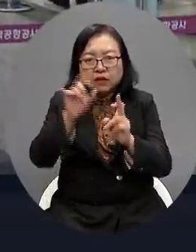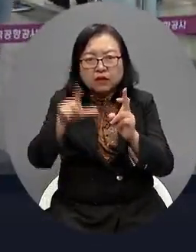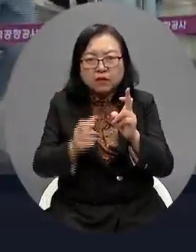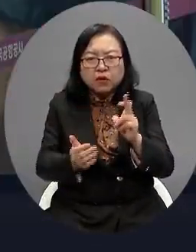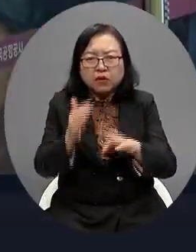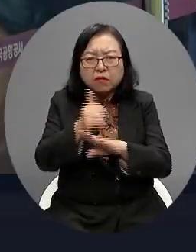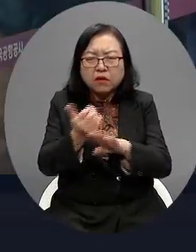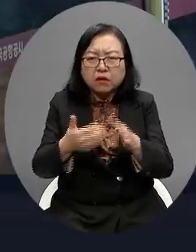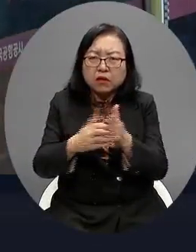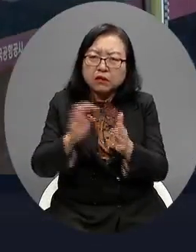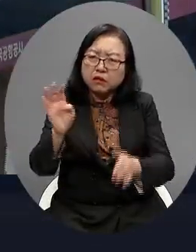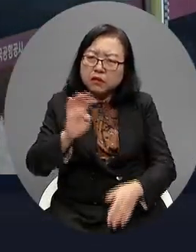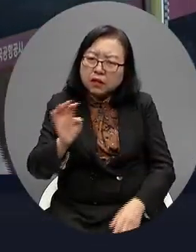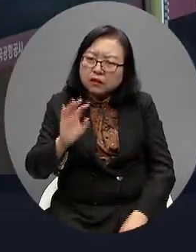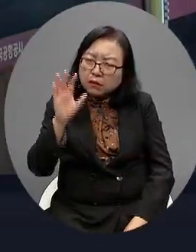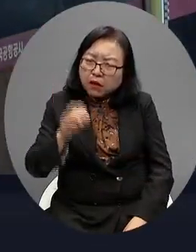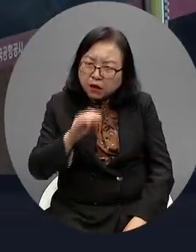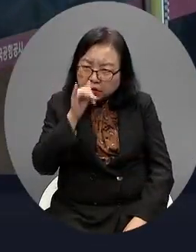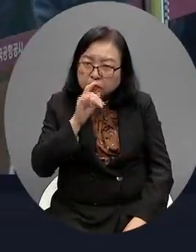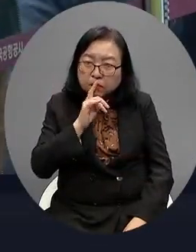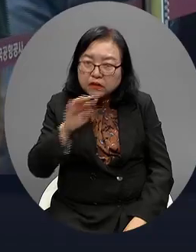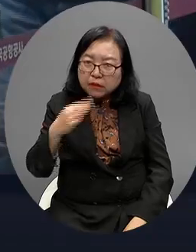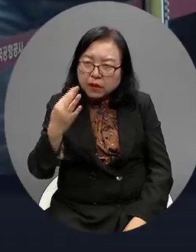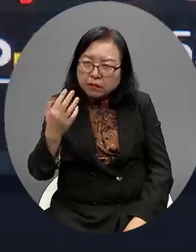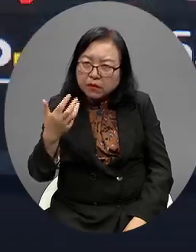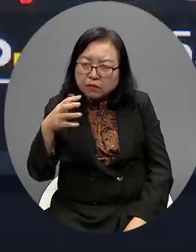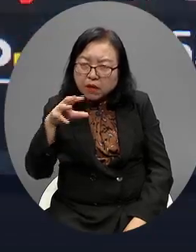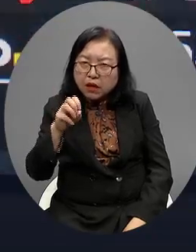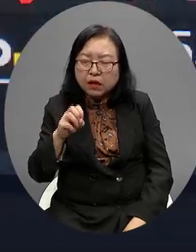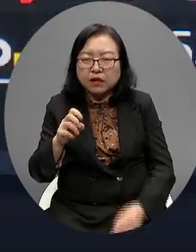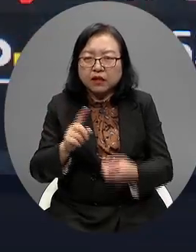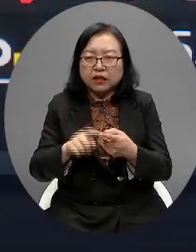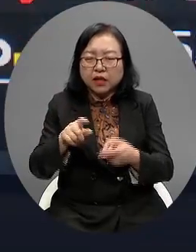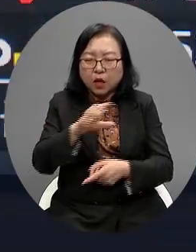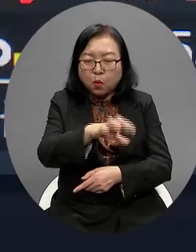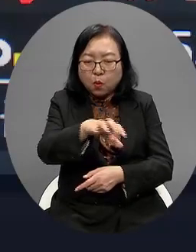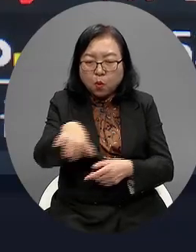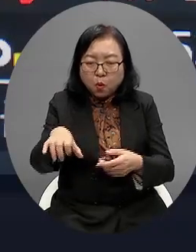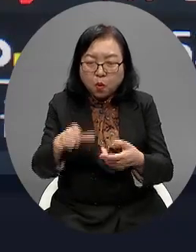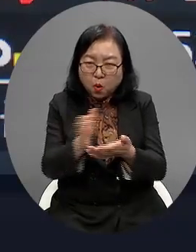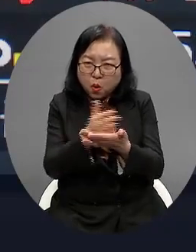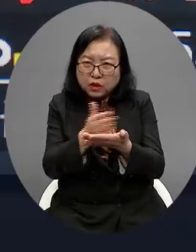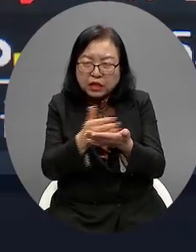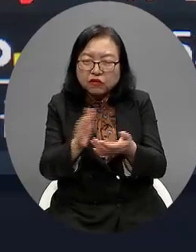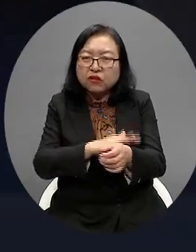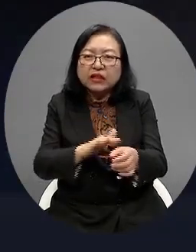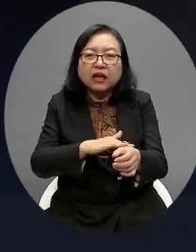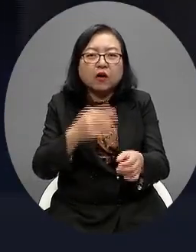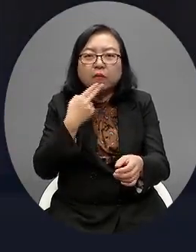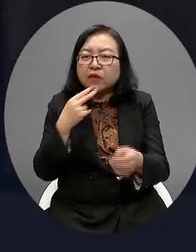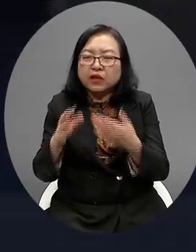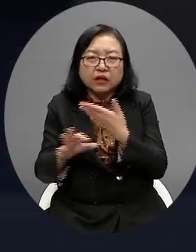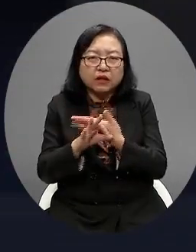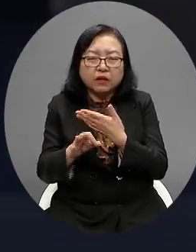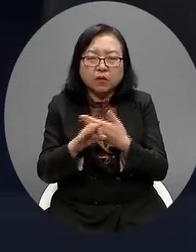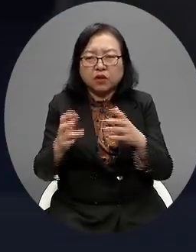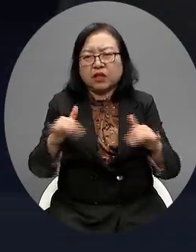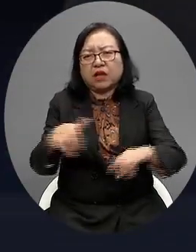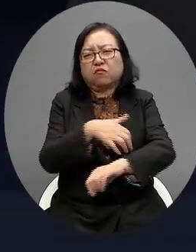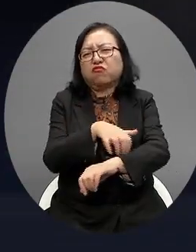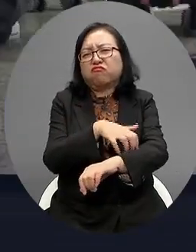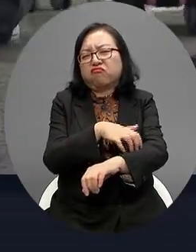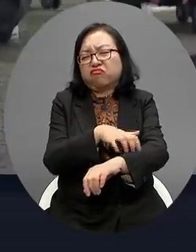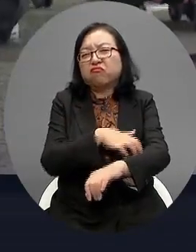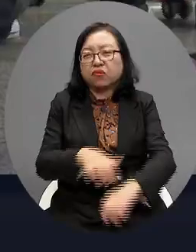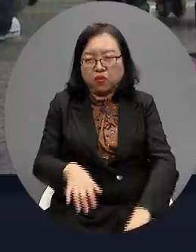하는 것 같은데요. 이런 부분이 이제 분리되지 않으면 상당히 좀 당장에 이제 이용 효율이 떨어지기 때문에 불편하니까 또